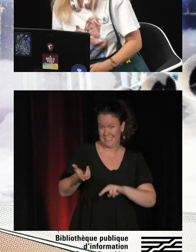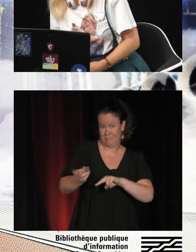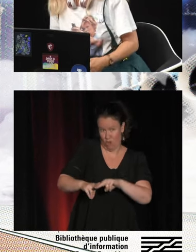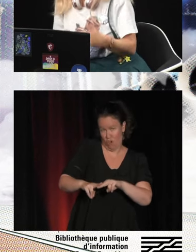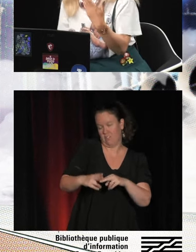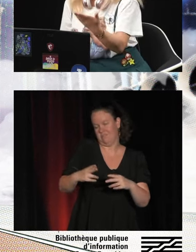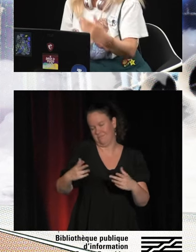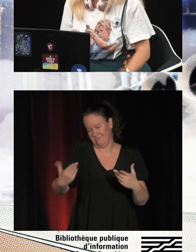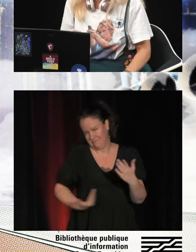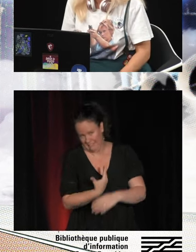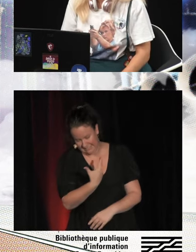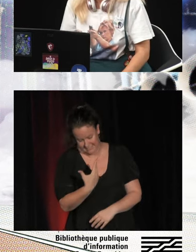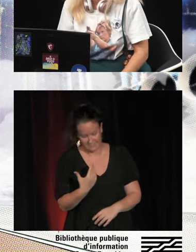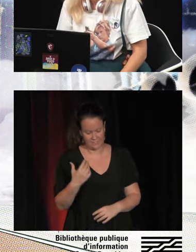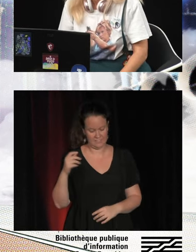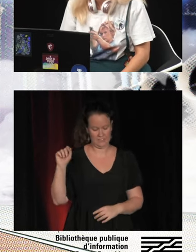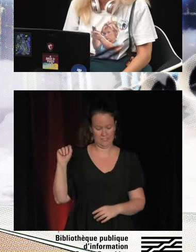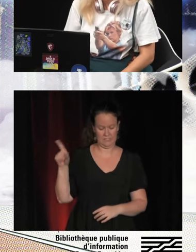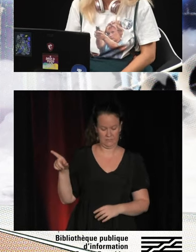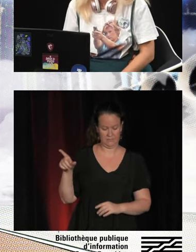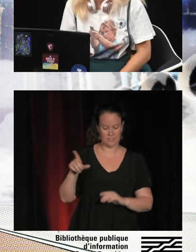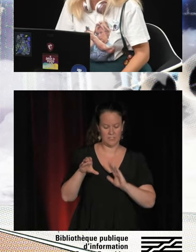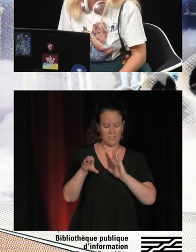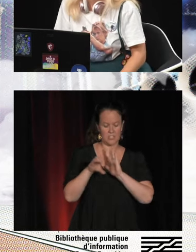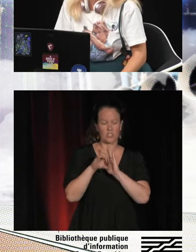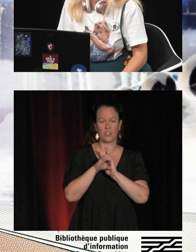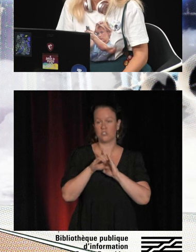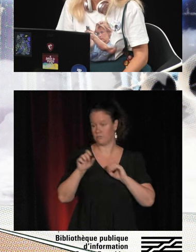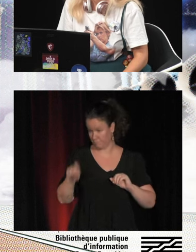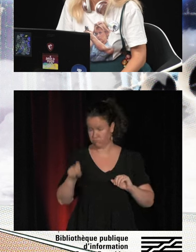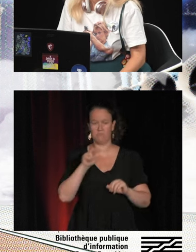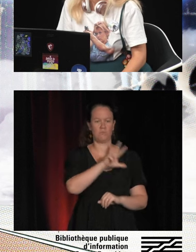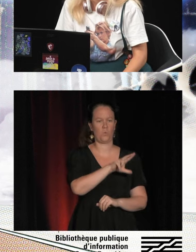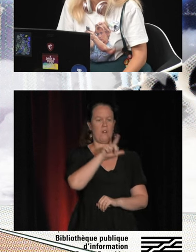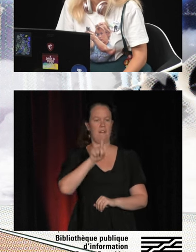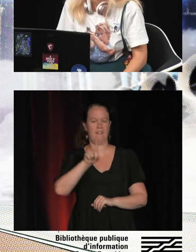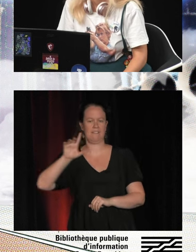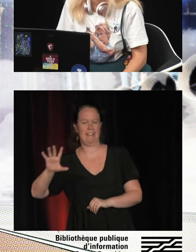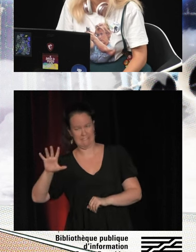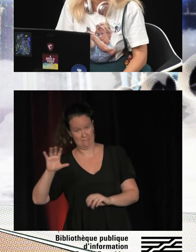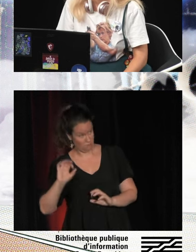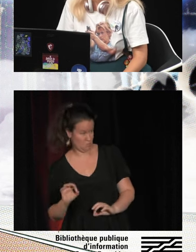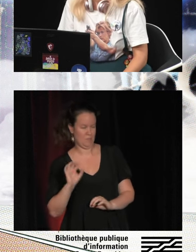c'est un game over, j'ai le droit de faire ce mot de passe que je n'ai pas regardé, mais je crois que c'est 315. Merci.